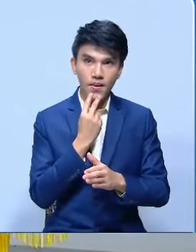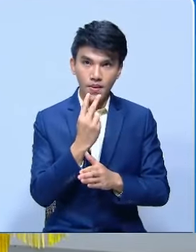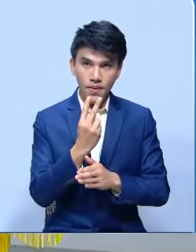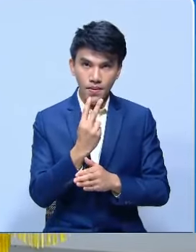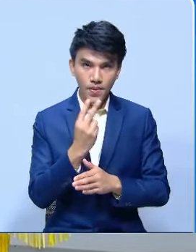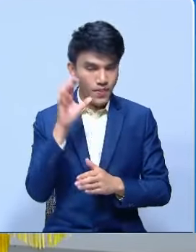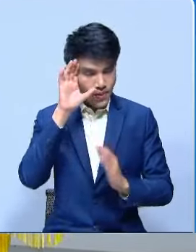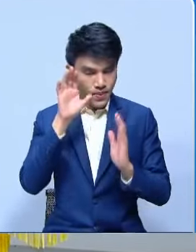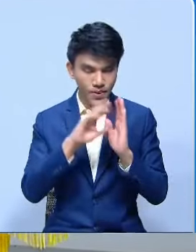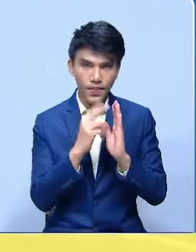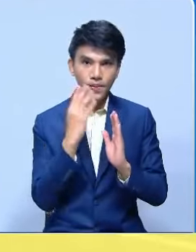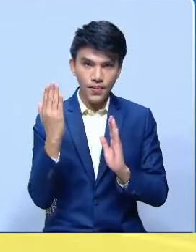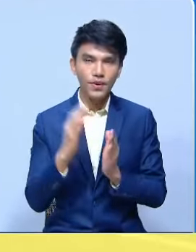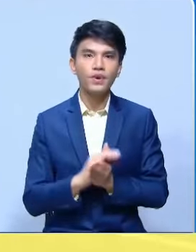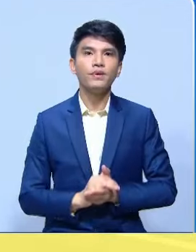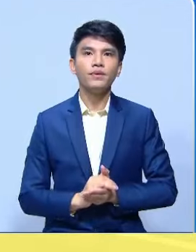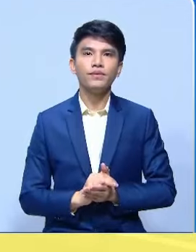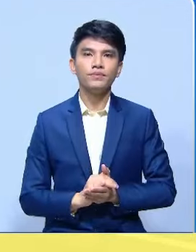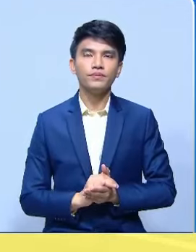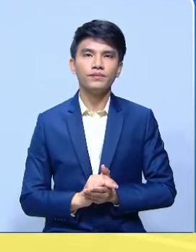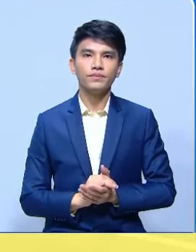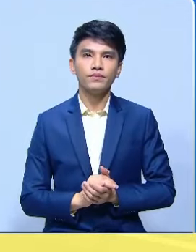คลิปต้นเรื่องกันก่อนค่ะ